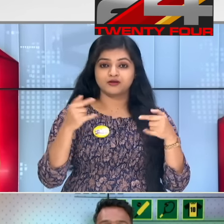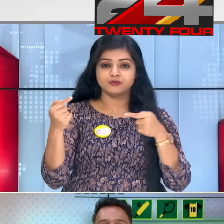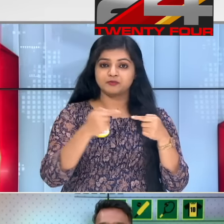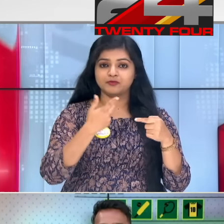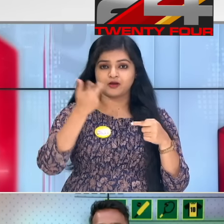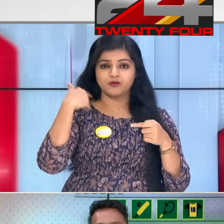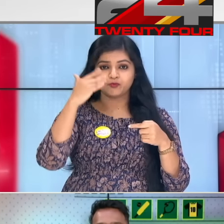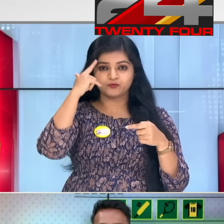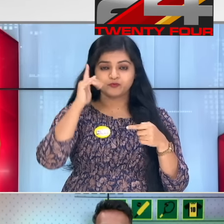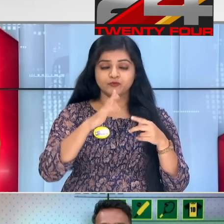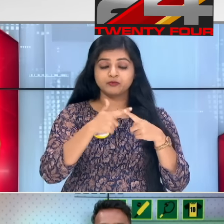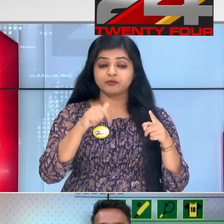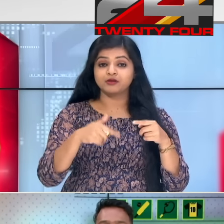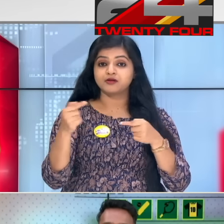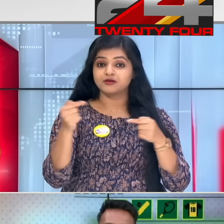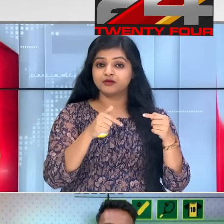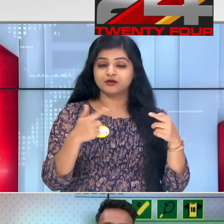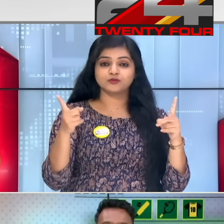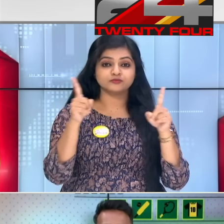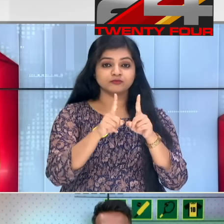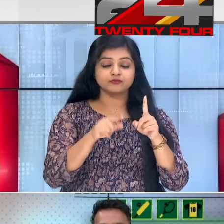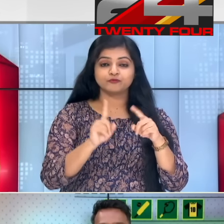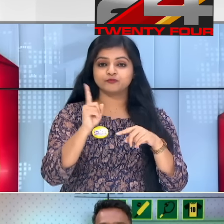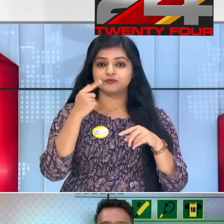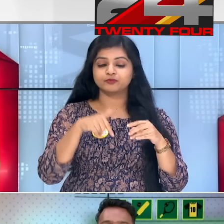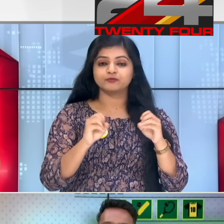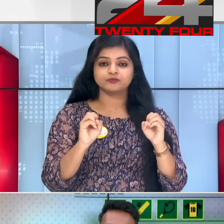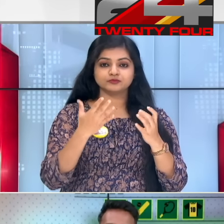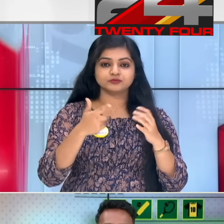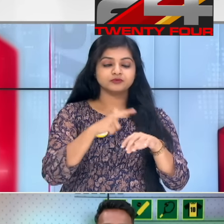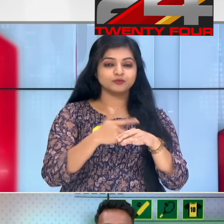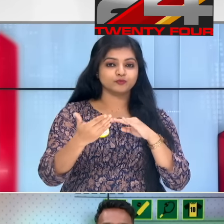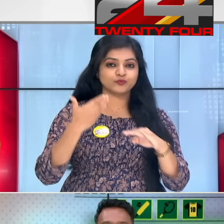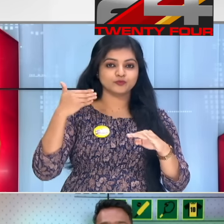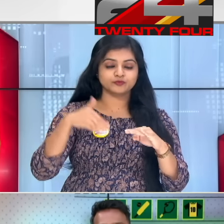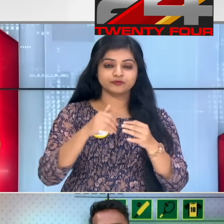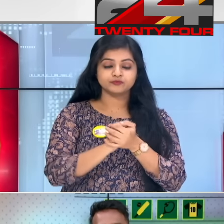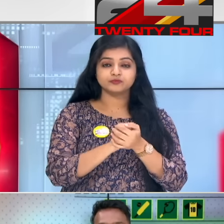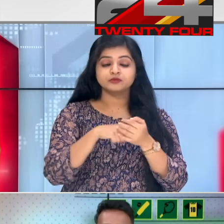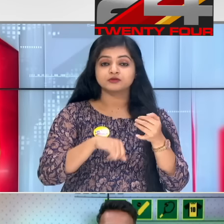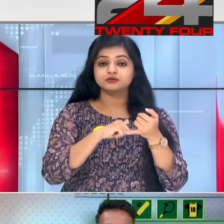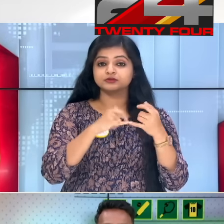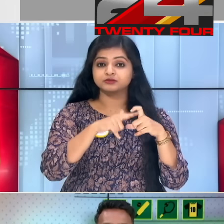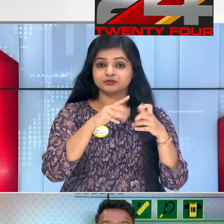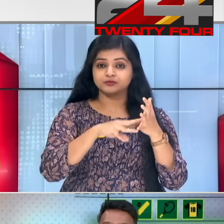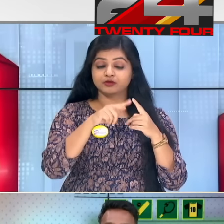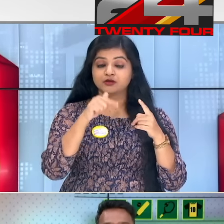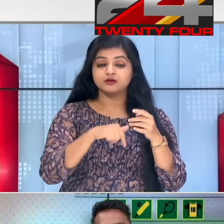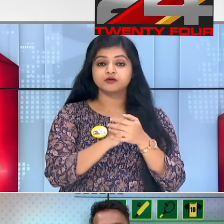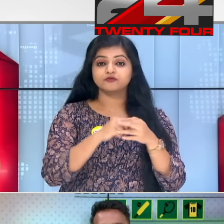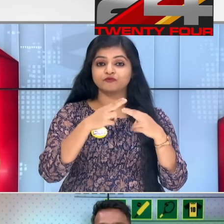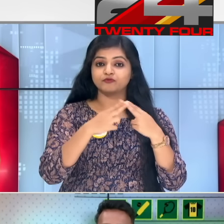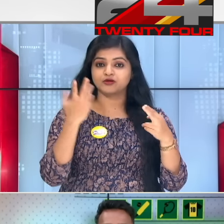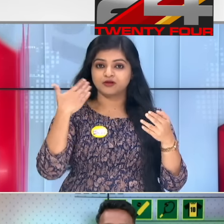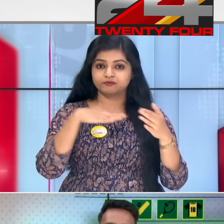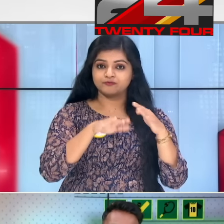കരുതിയത് പക്ഷേ ആ പോരാട്ടം കുറച്ച് നേരത്തെ ആയിരിക്കുന്നു കഴിഞ്ഞ തവണ സെമിയിൽ റയൽ മാഡ്രിഡിനെ തോൽപ്പിച്ചാണ് മാഞ്ചസ്റ്റർ സിറ്റി ഫൈനലിലേക്ക് മുന്നേറിയത് അന്ന്